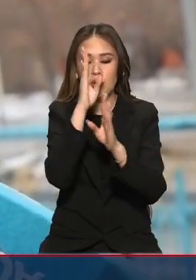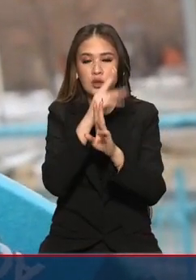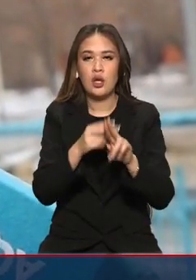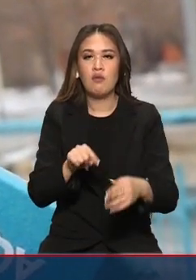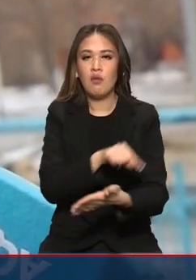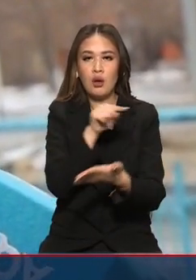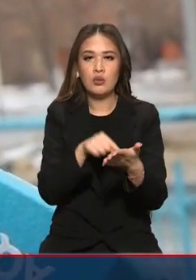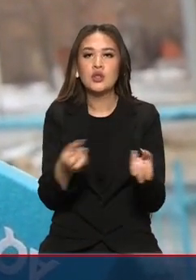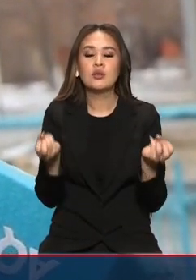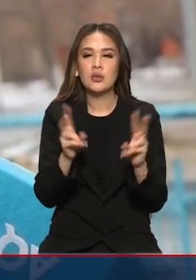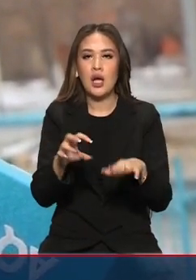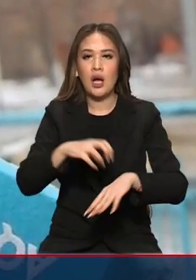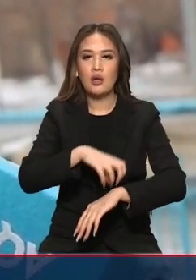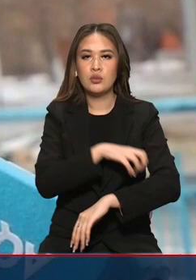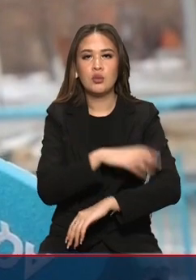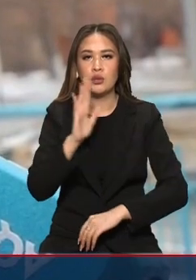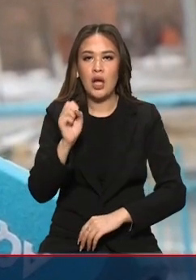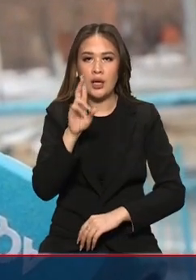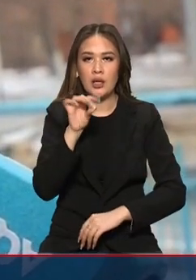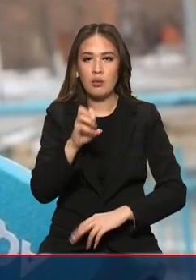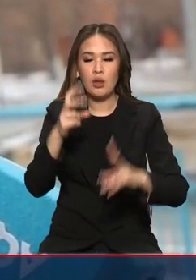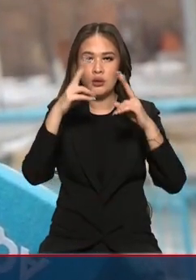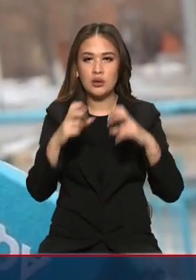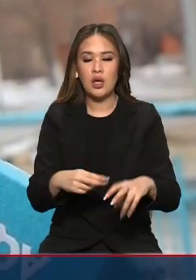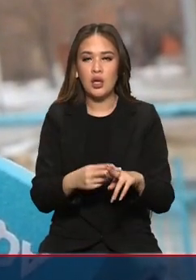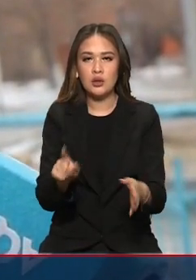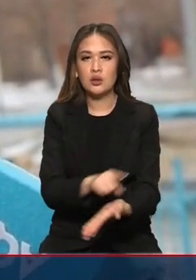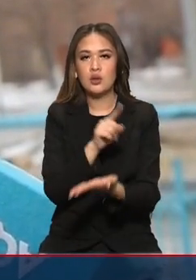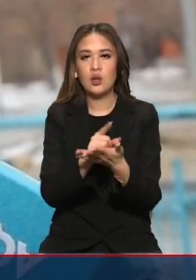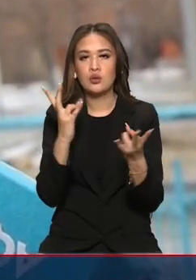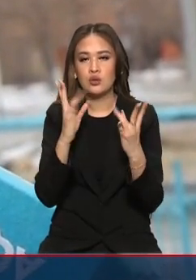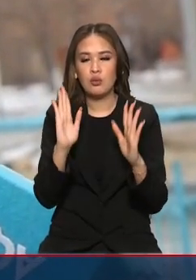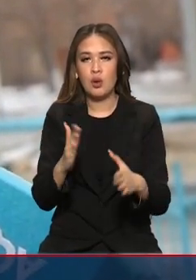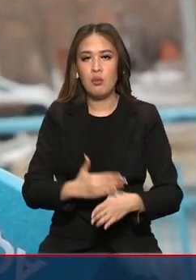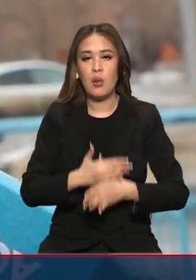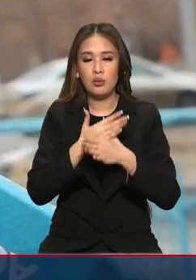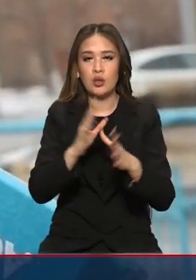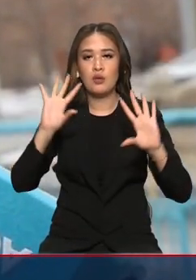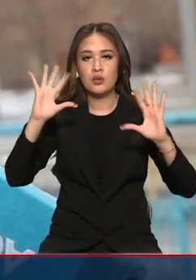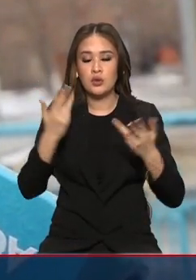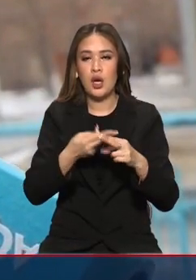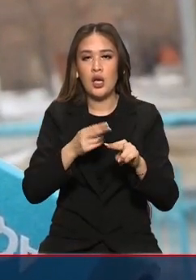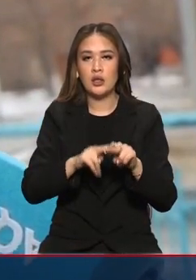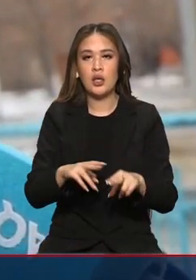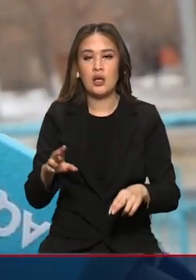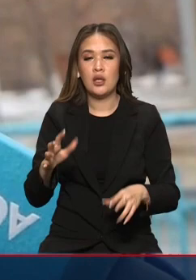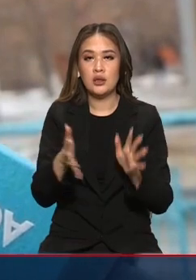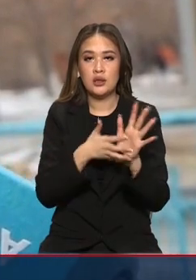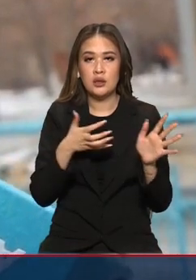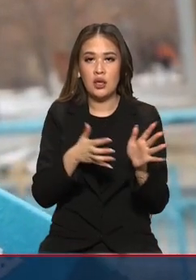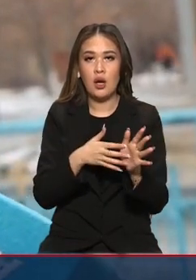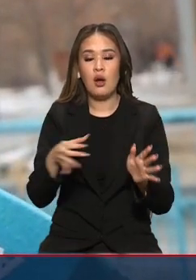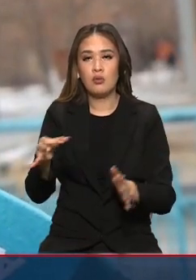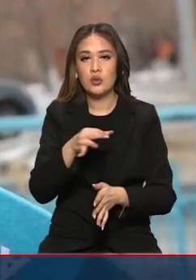будет специальная комиссия, Акимат будет рассматривать, и необходимую помощь мы окажем. В случае, если недостаточно будет средств